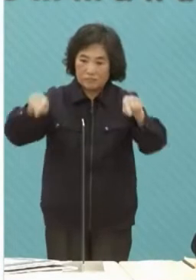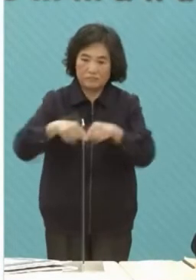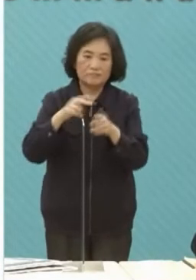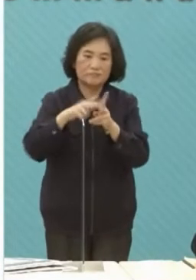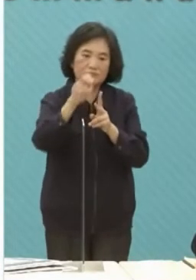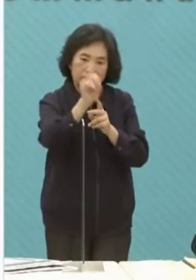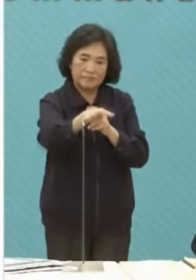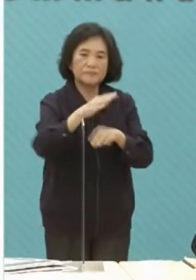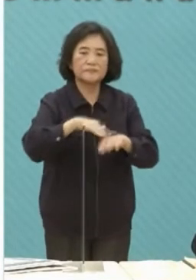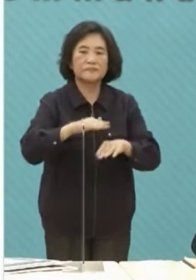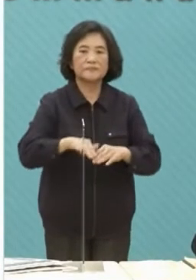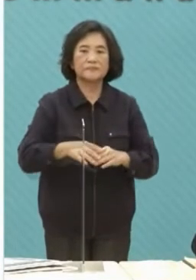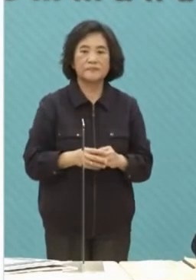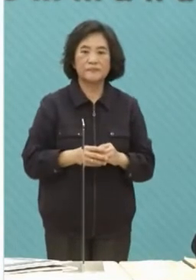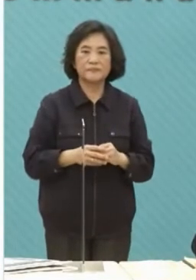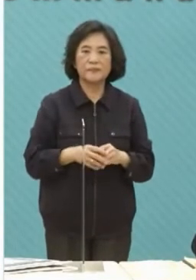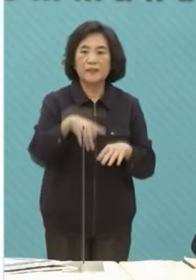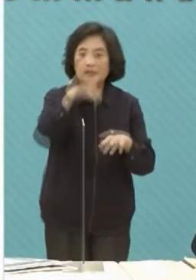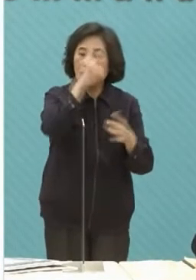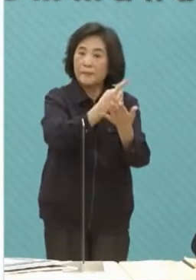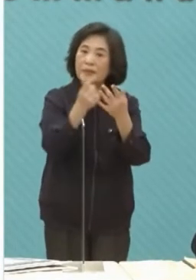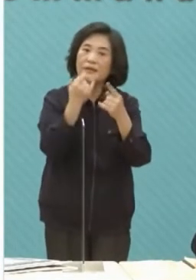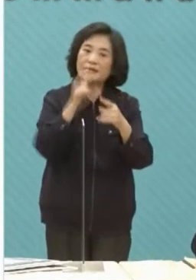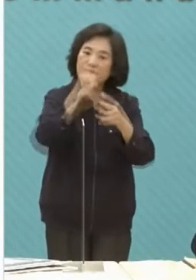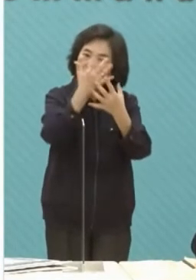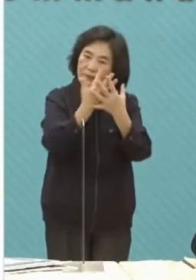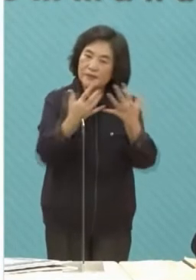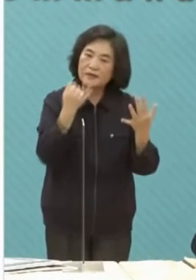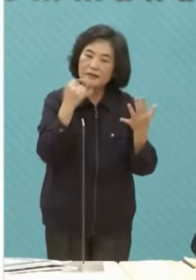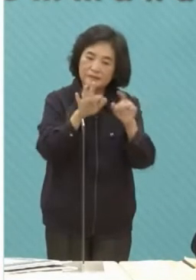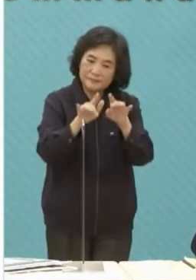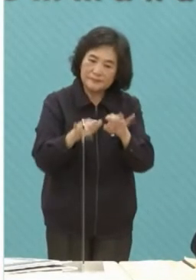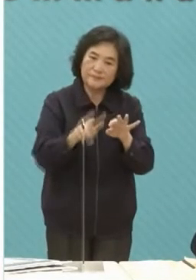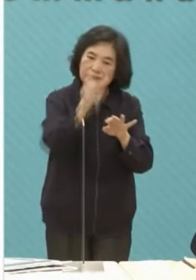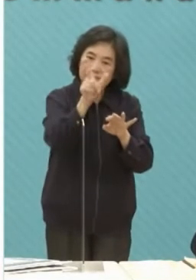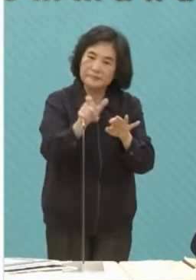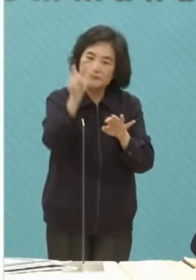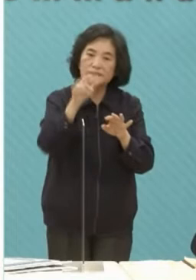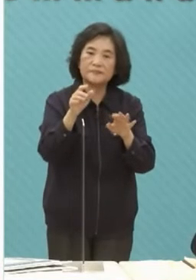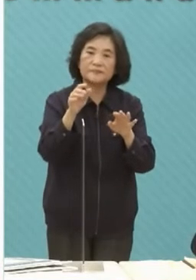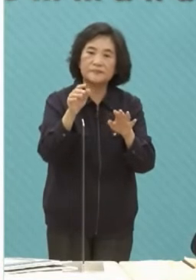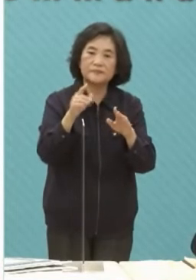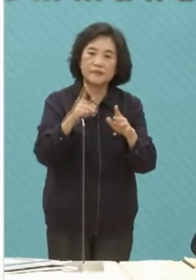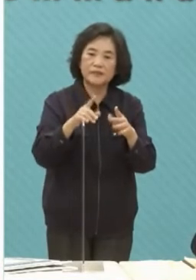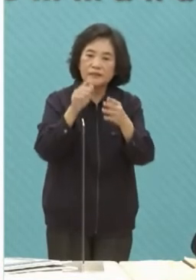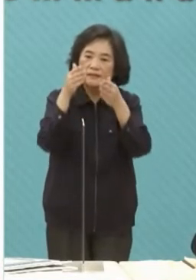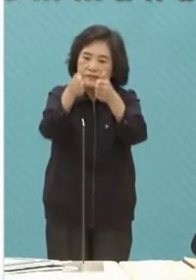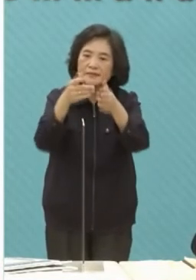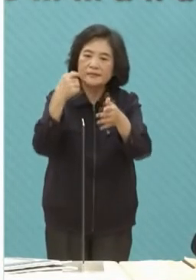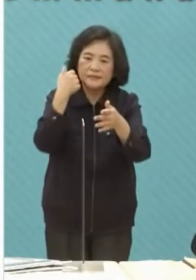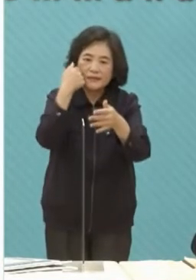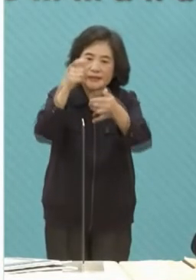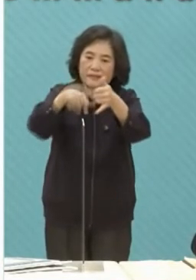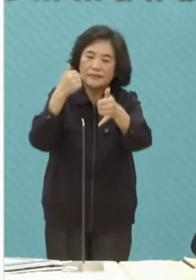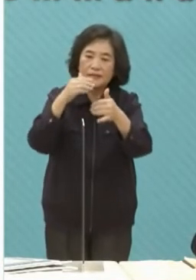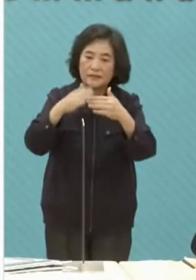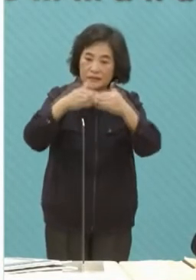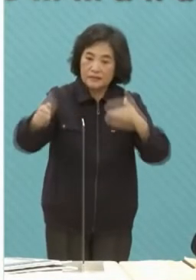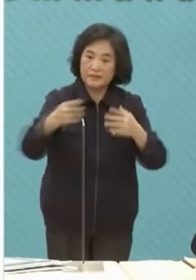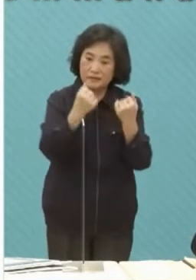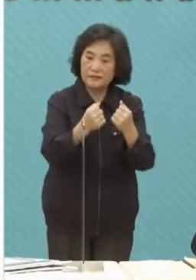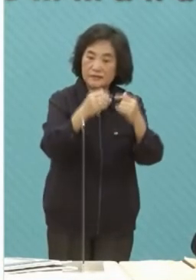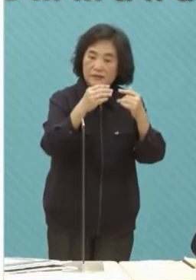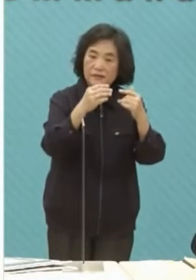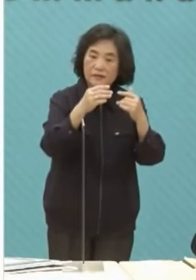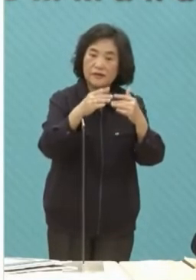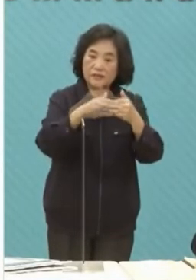就是希望大家都能够上网回报以后，你在上面填报你的居隔的对象，然后它就会自动连接